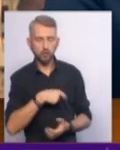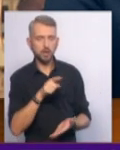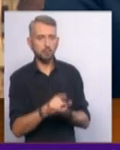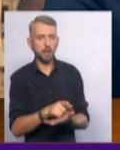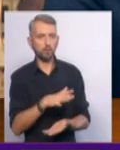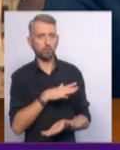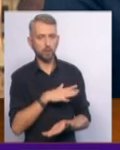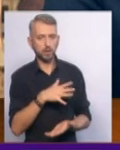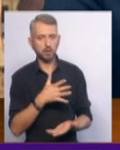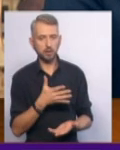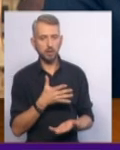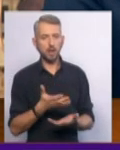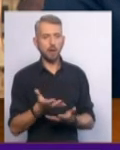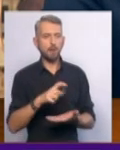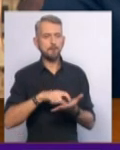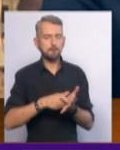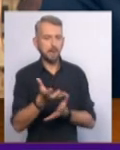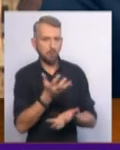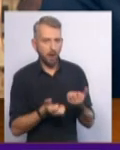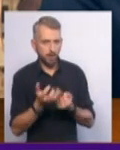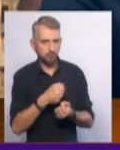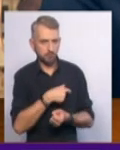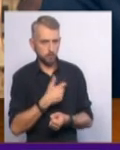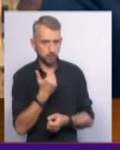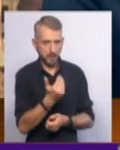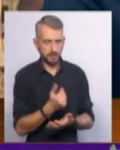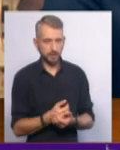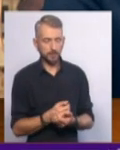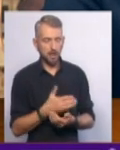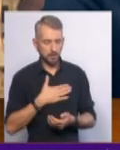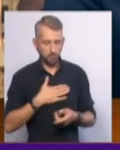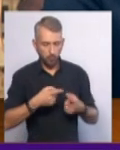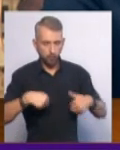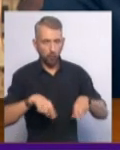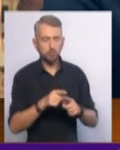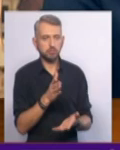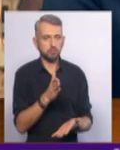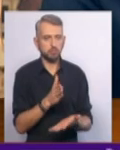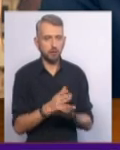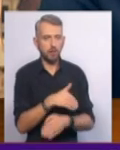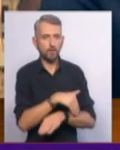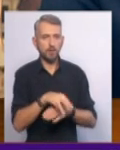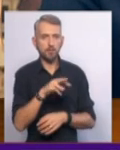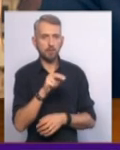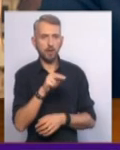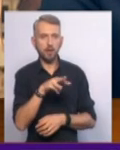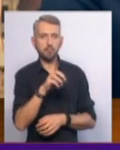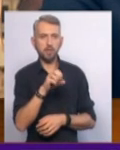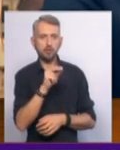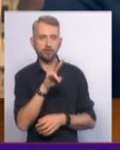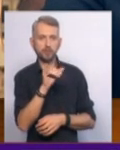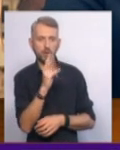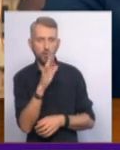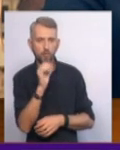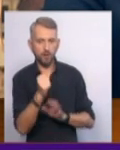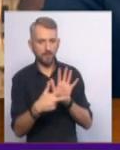бути приймальне депутатське. Безпосередньо на окрузі в мене розташовано на Мечникова 8, телефон на